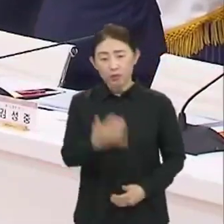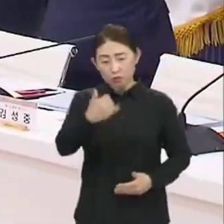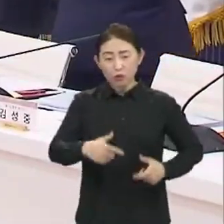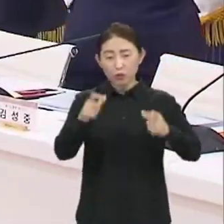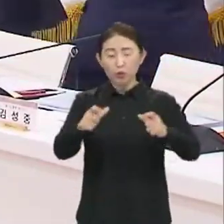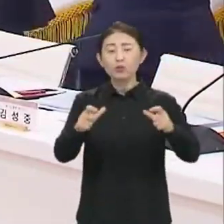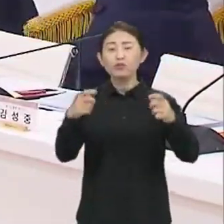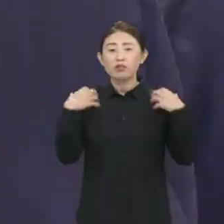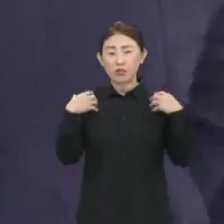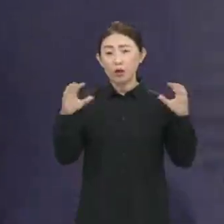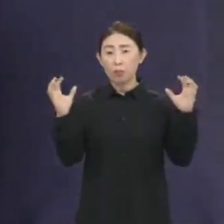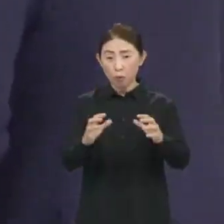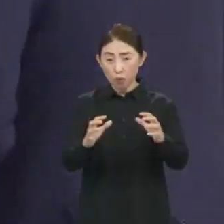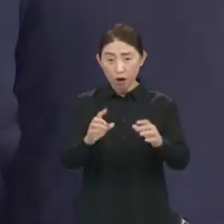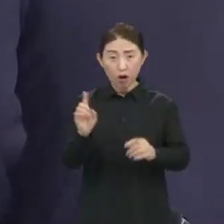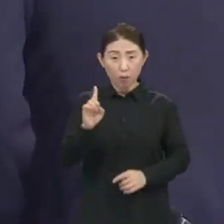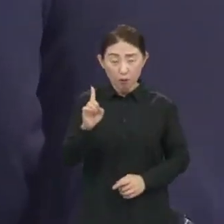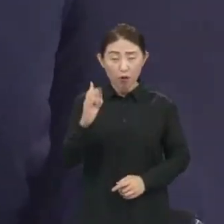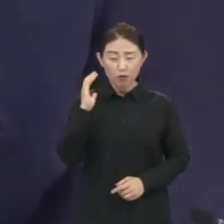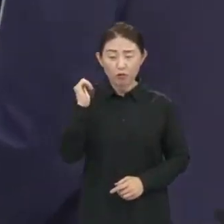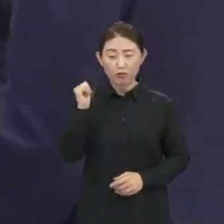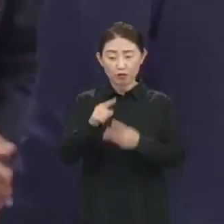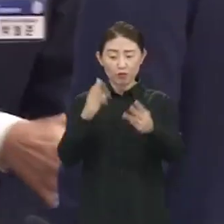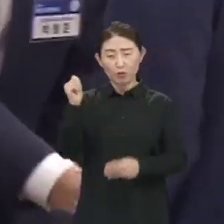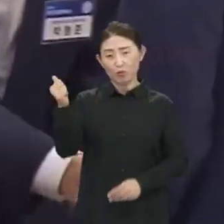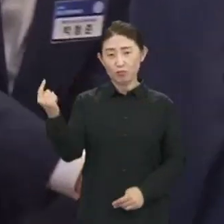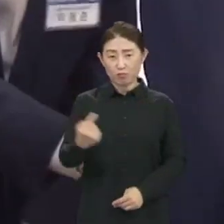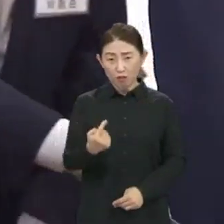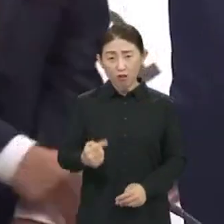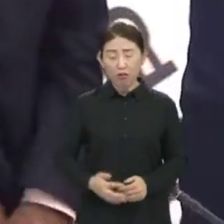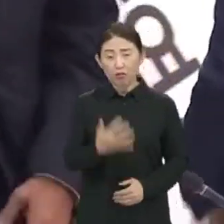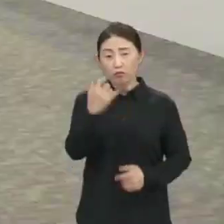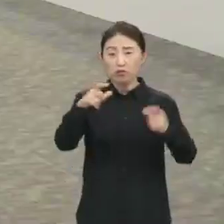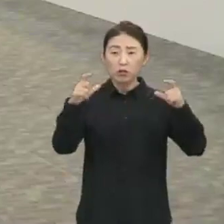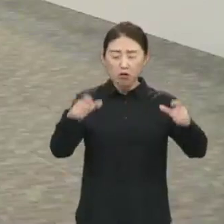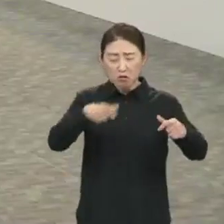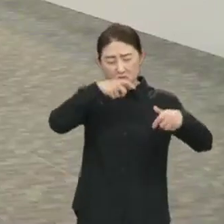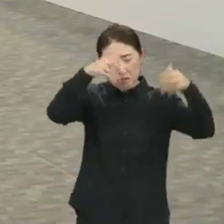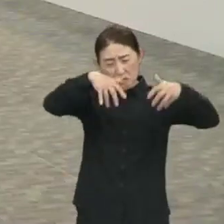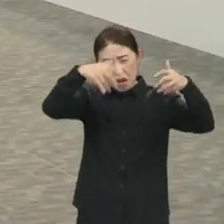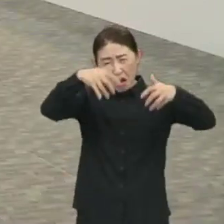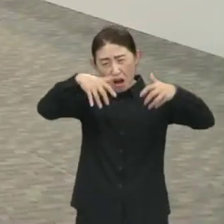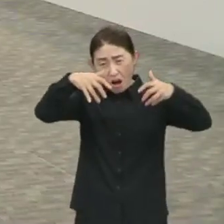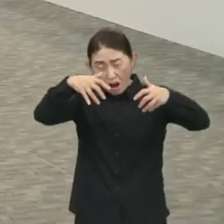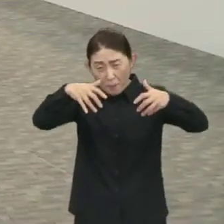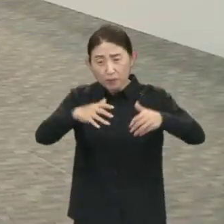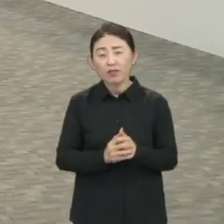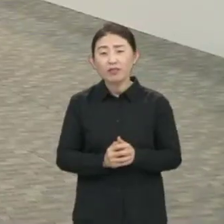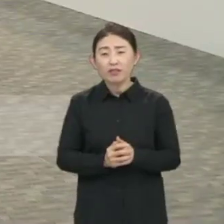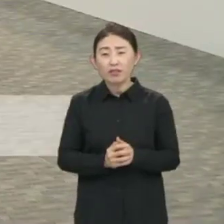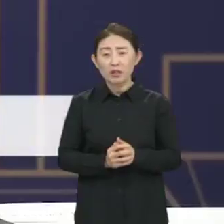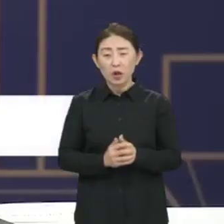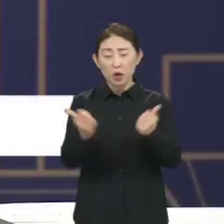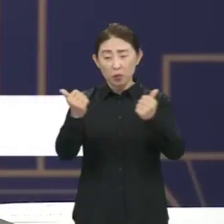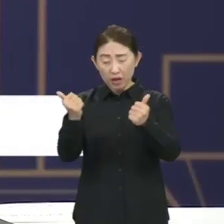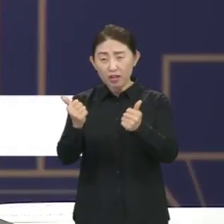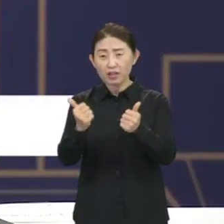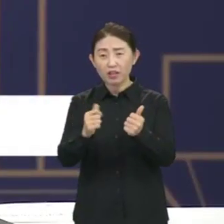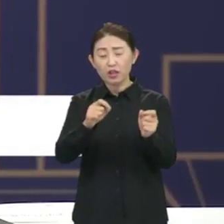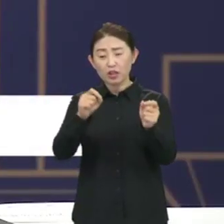충남도청에서 열린 중앙지방협력회의에 참석한 윤석열 대통령. 충청권 집중호우로 한 주 미뤄진 회의에 앞서